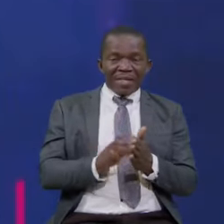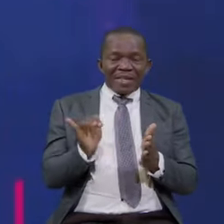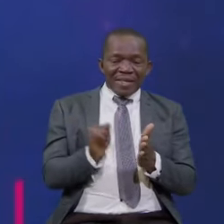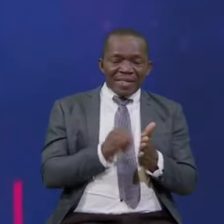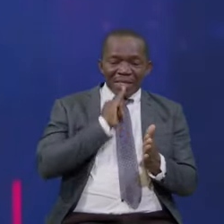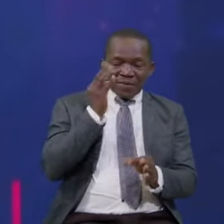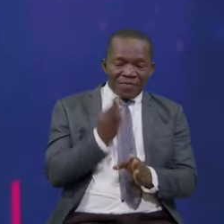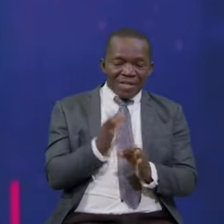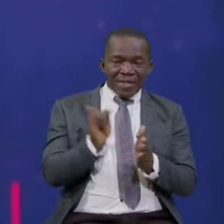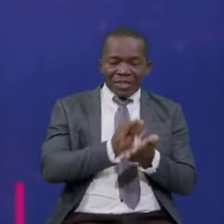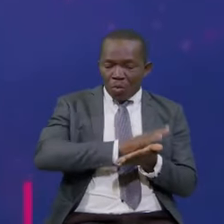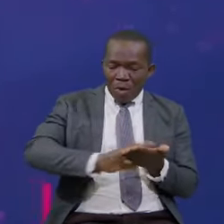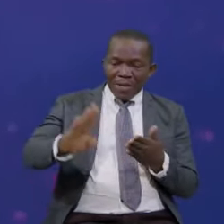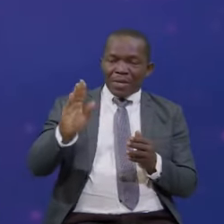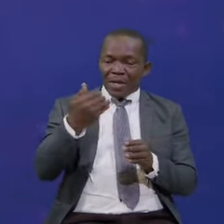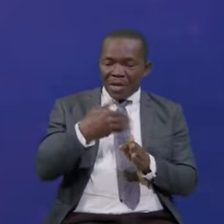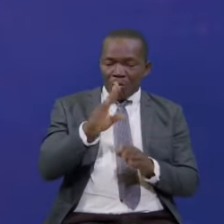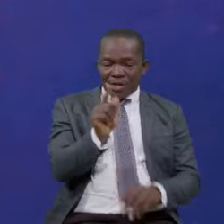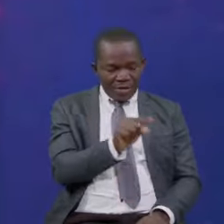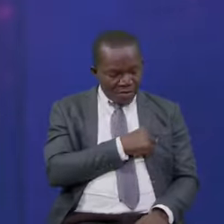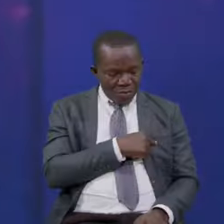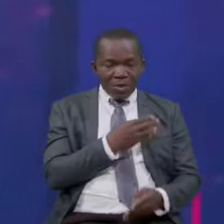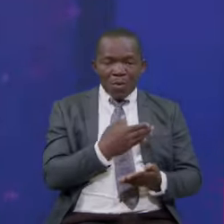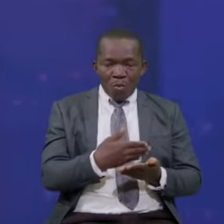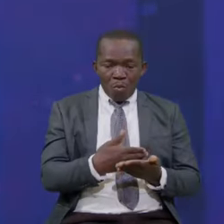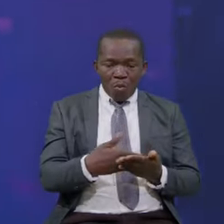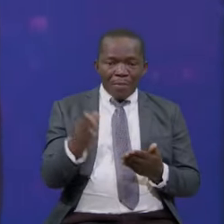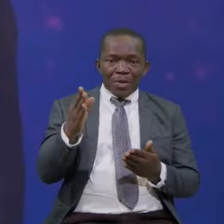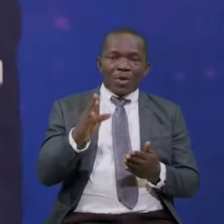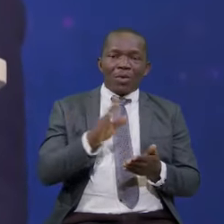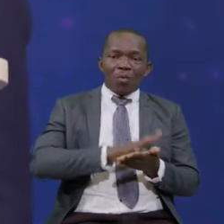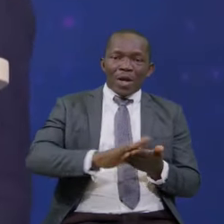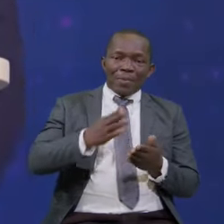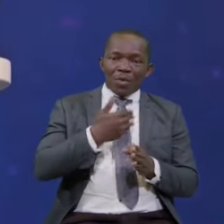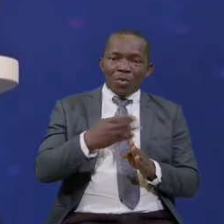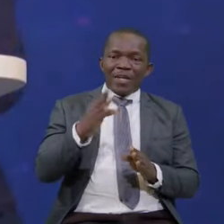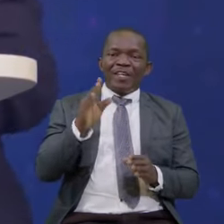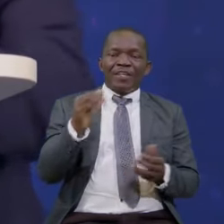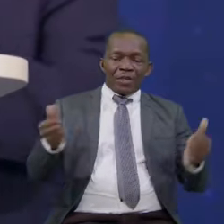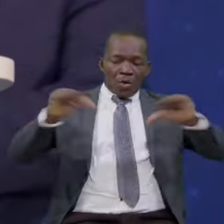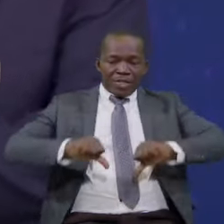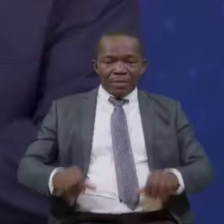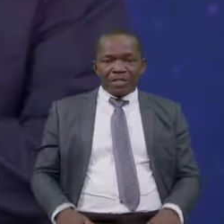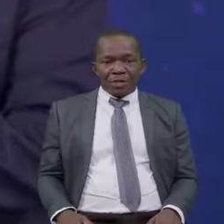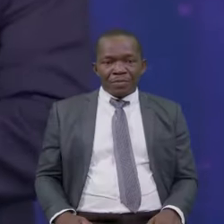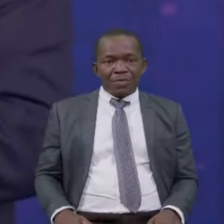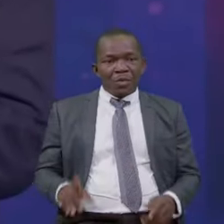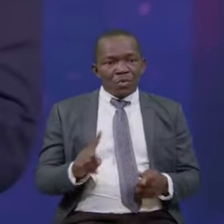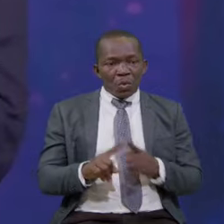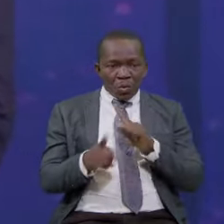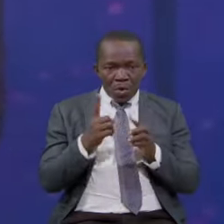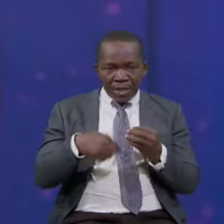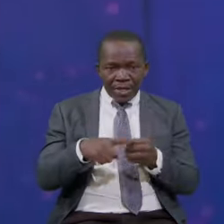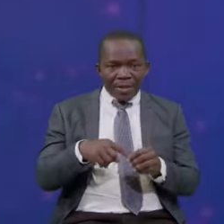condamnation par la foi que dirai-je encore parler de Gédéon parler de Barak parler de Samson